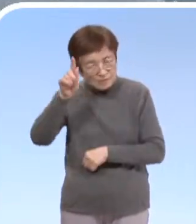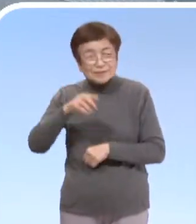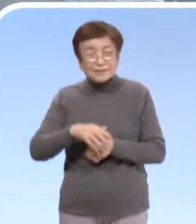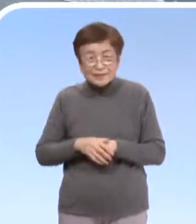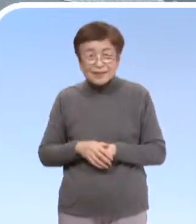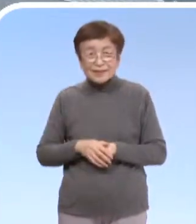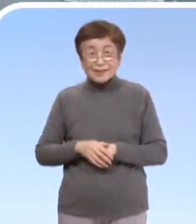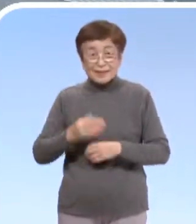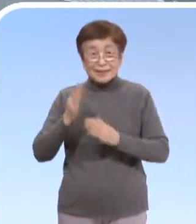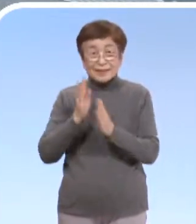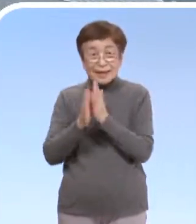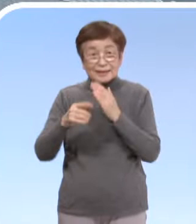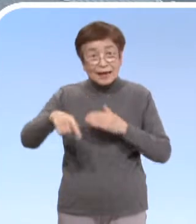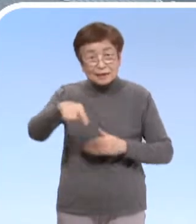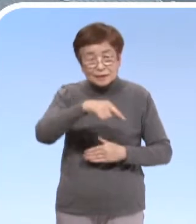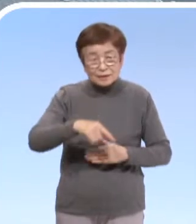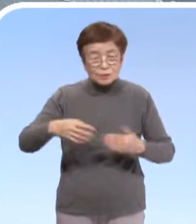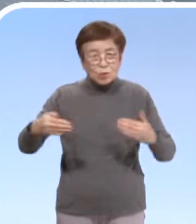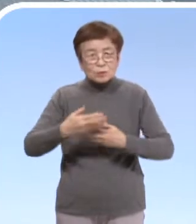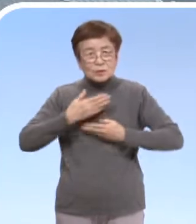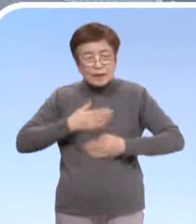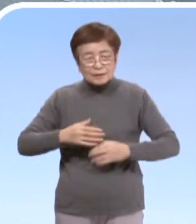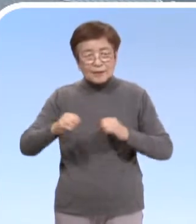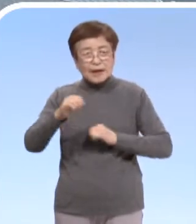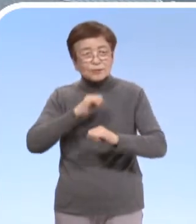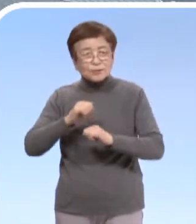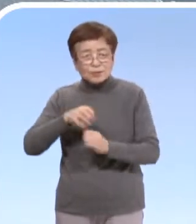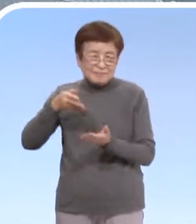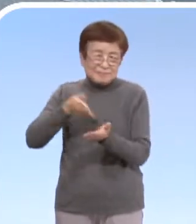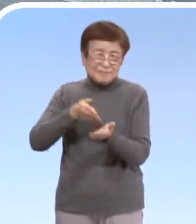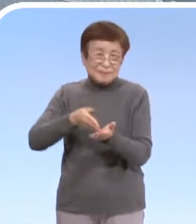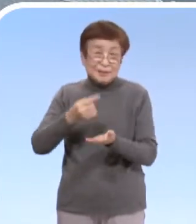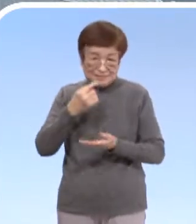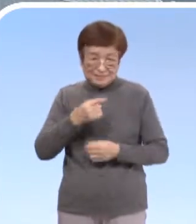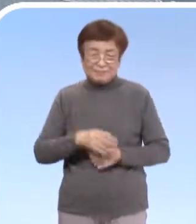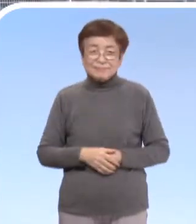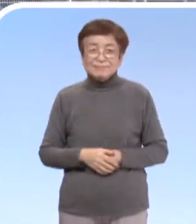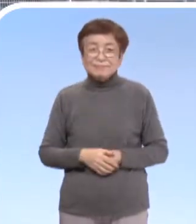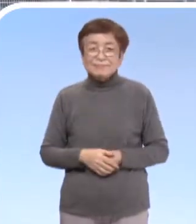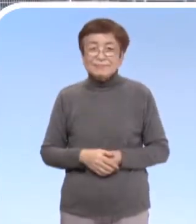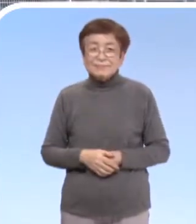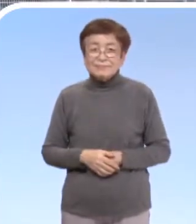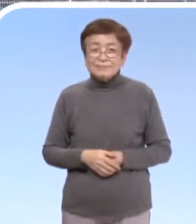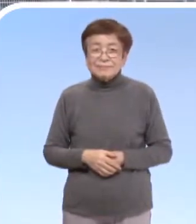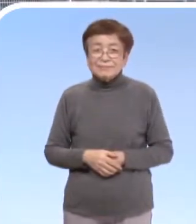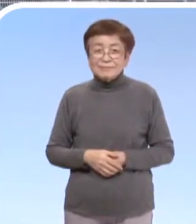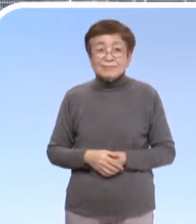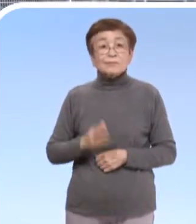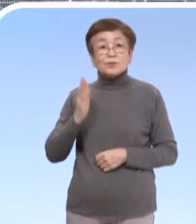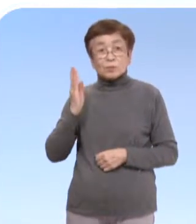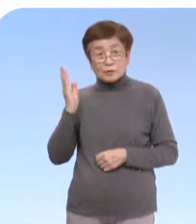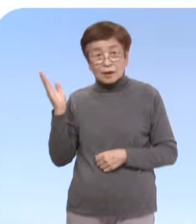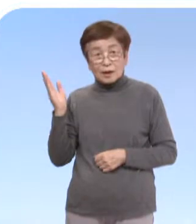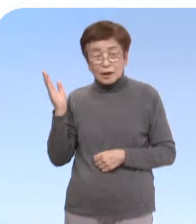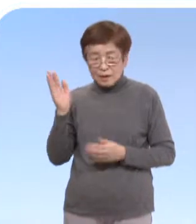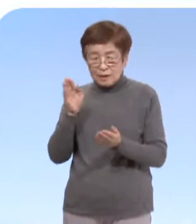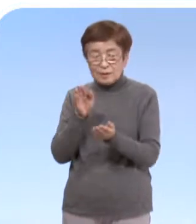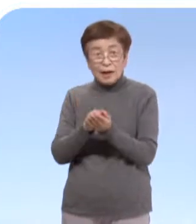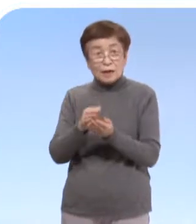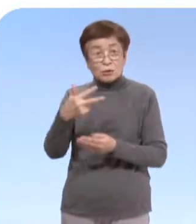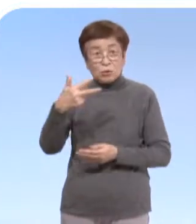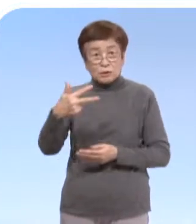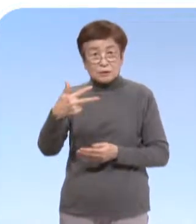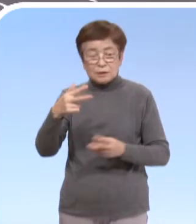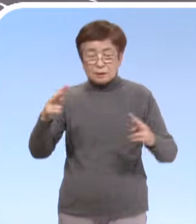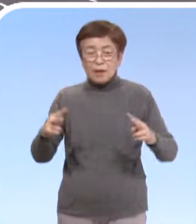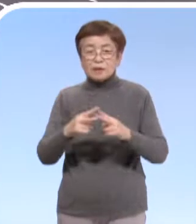で、県内の交通安全についての活動をいろいろとリポートします。 まずやってきたのは高砂市